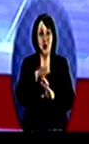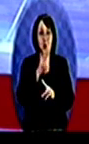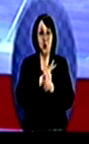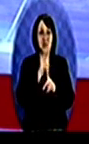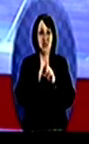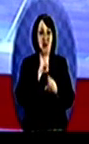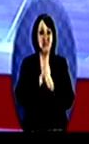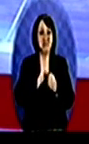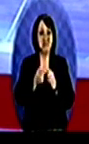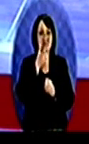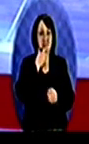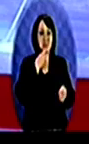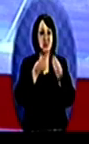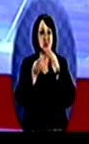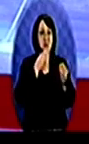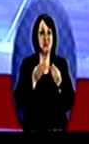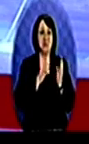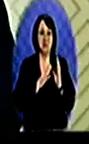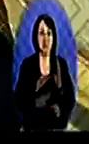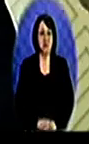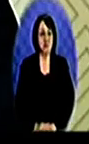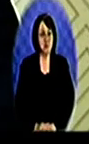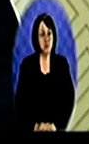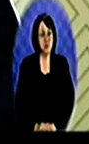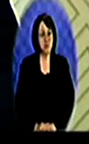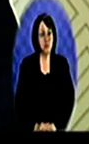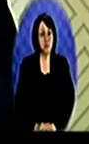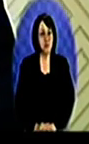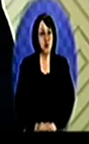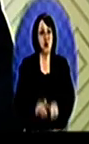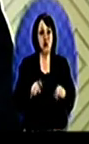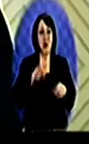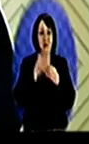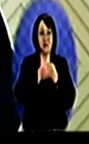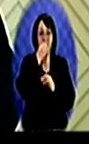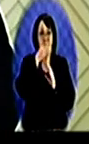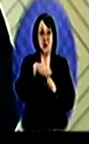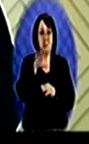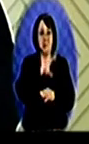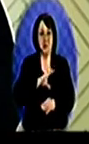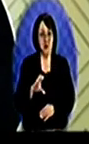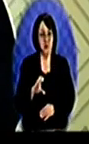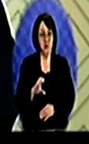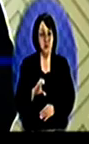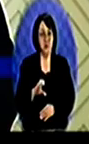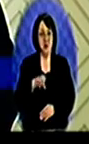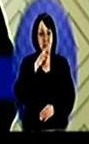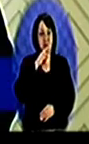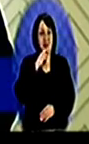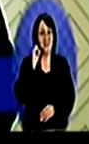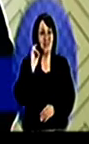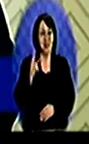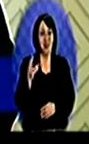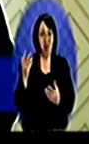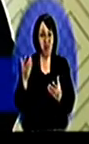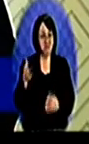хэмээн шүүмжилтэй хандж байна. Өнөөдөр авлигатай тэмц газрын одоо мэдээллийг сая